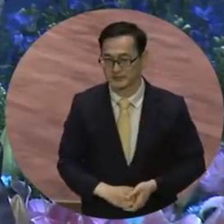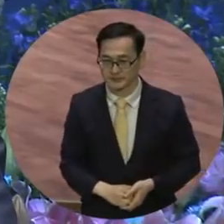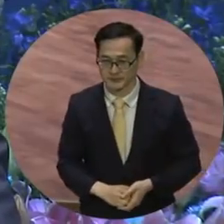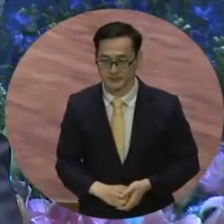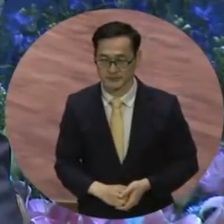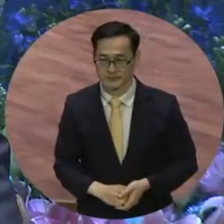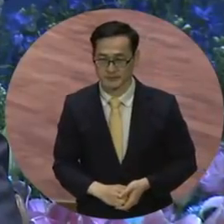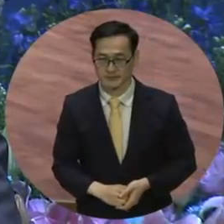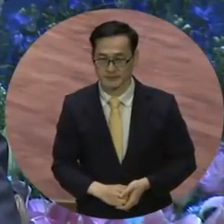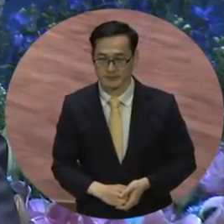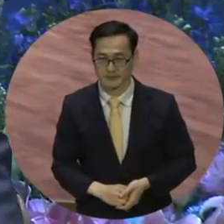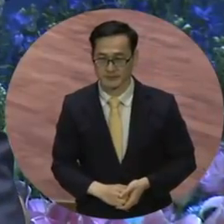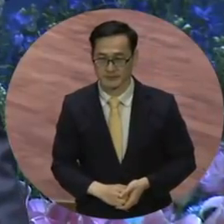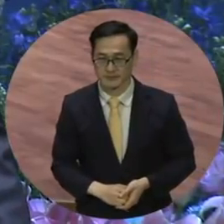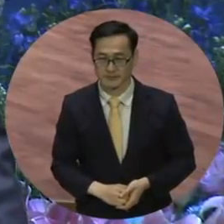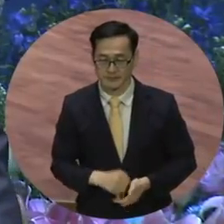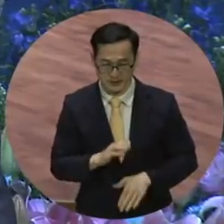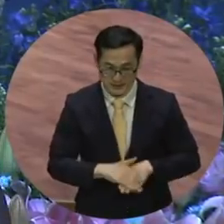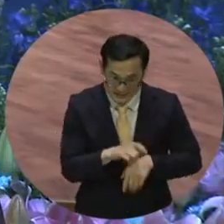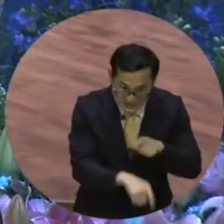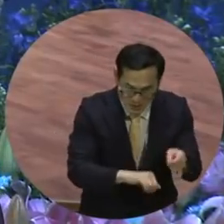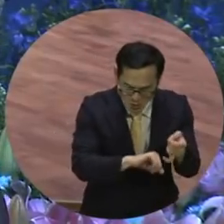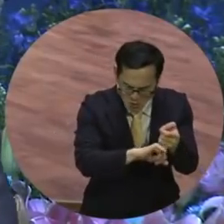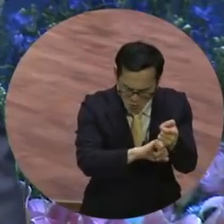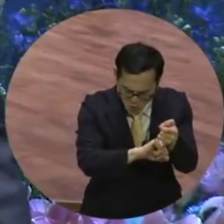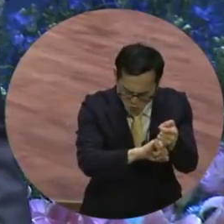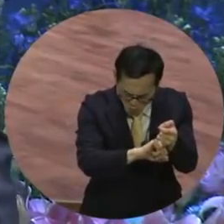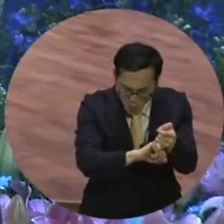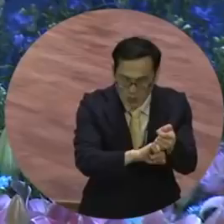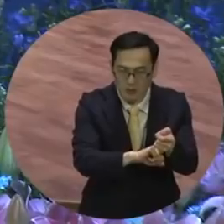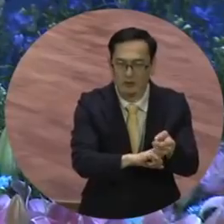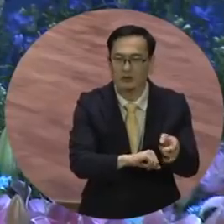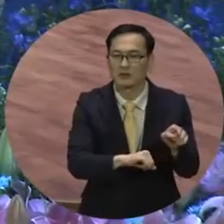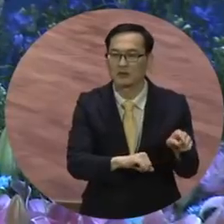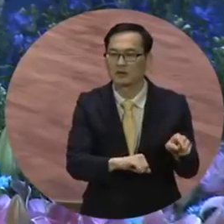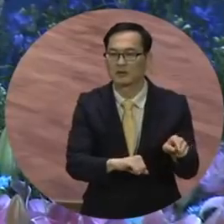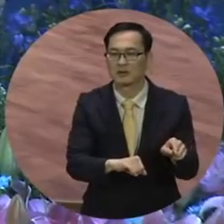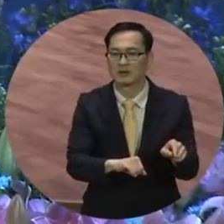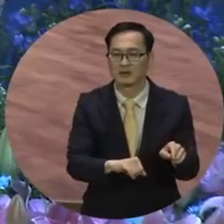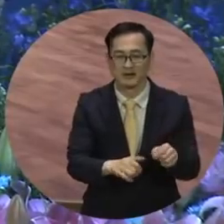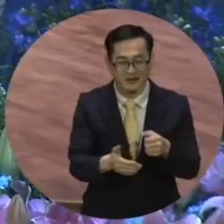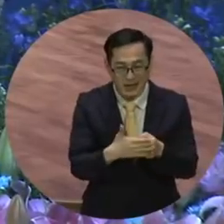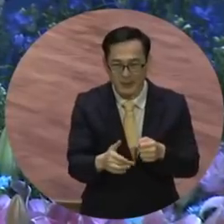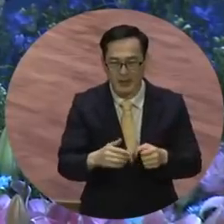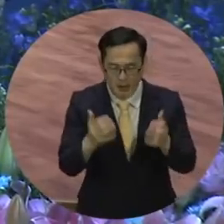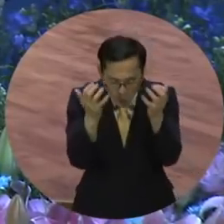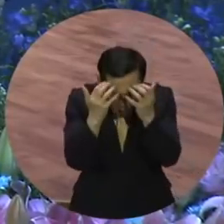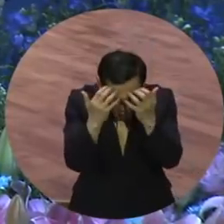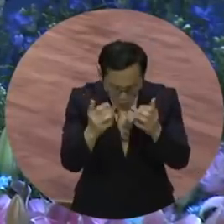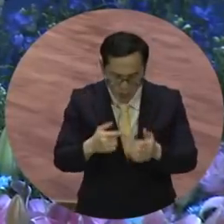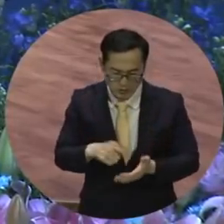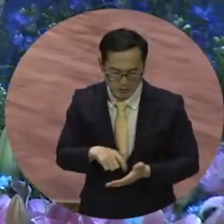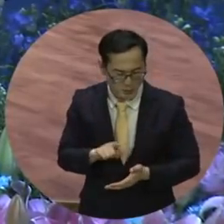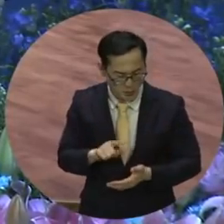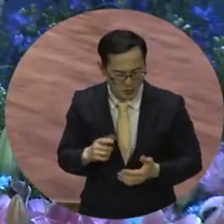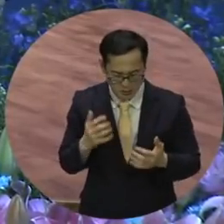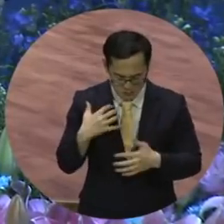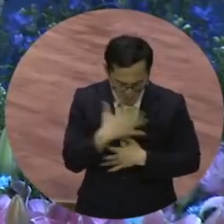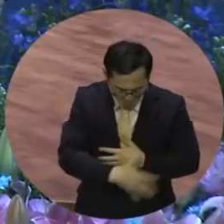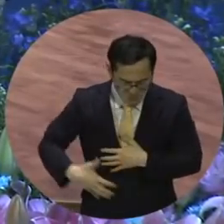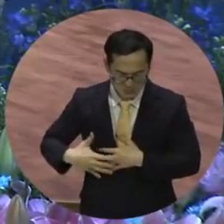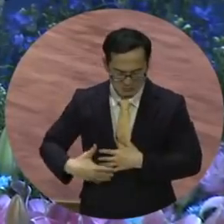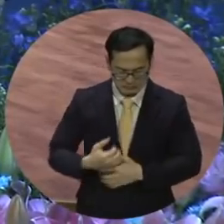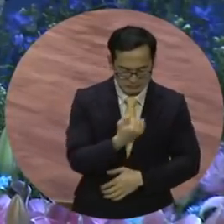있다. 모든 종교가 다 그래요. 그래서 고행을 합니다. 고행을 해요.